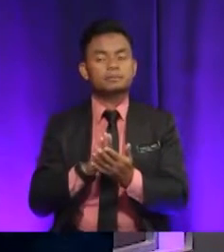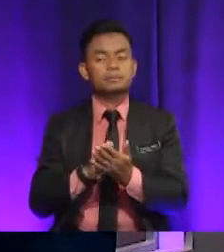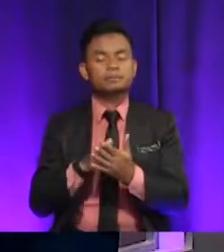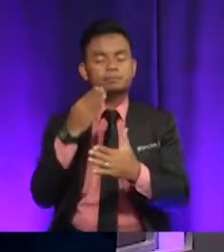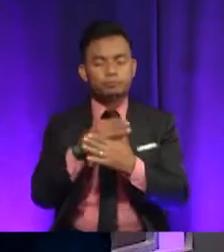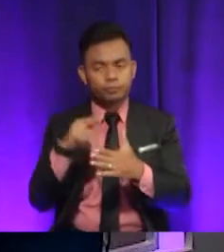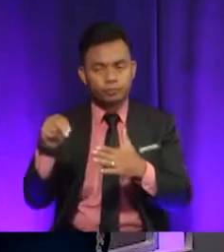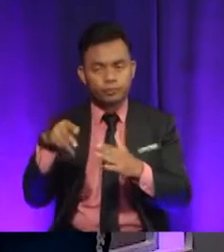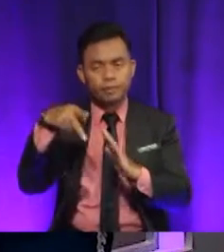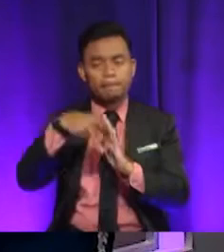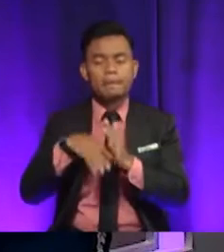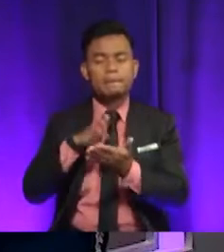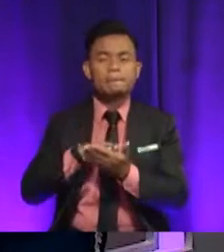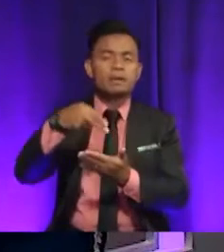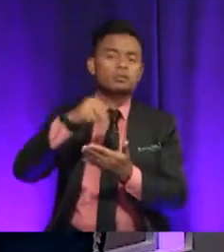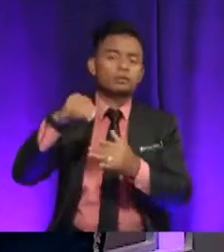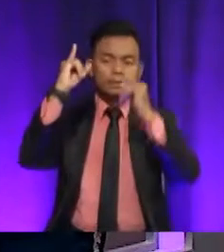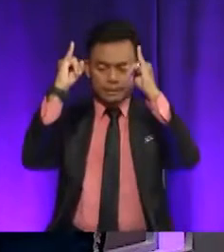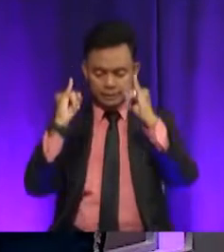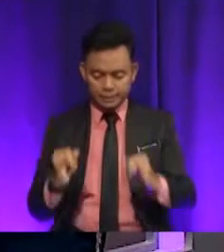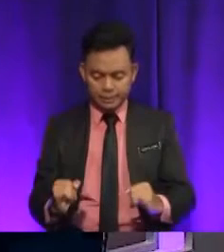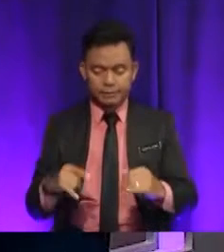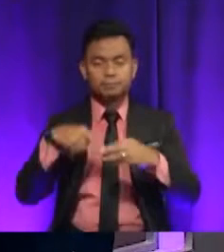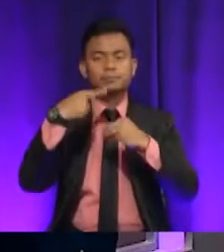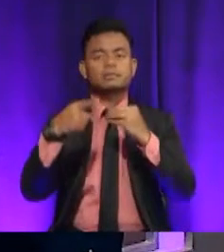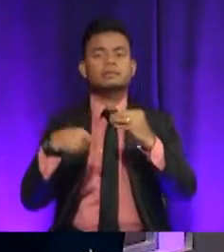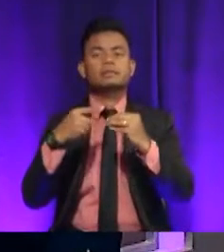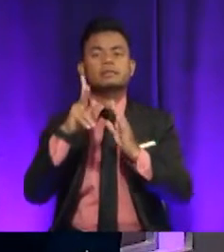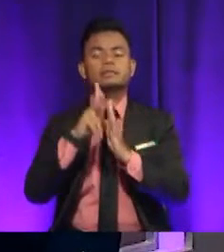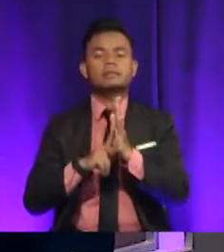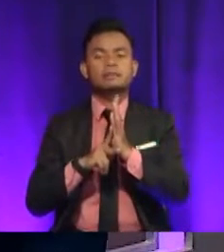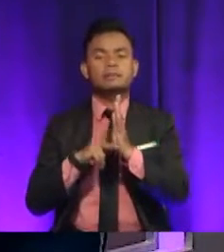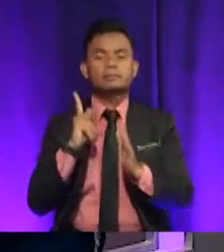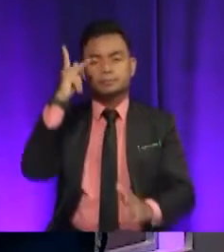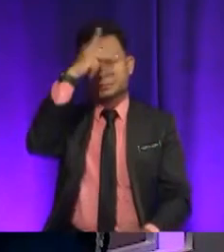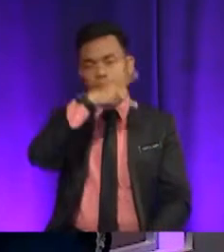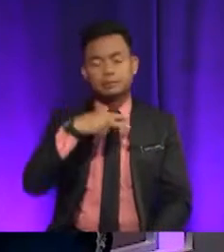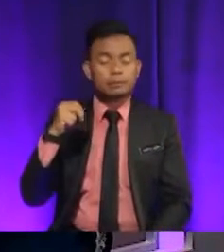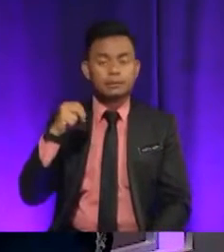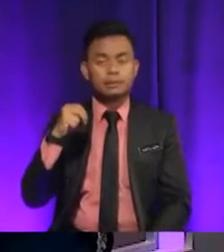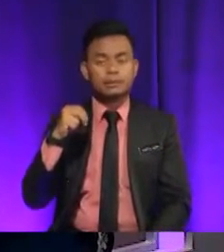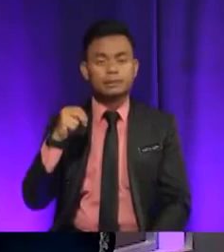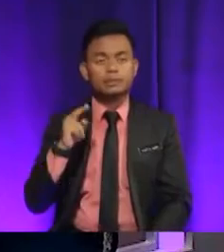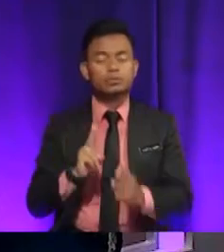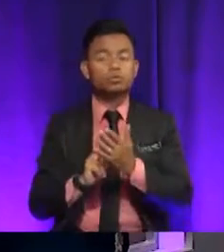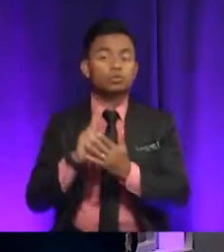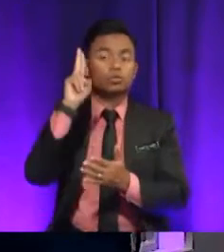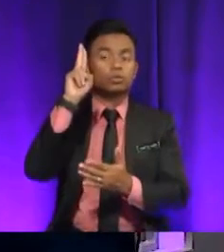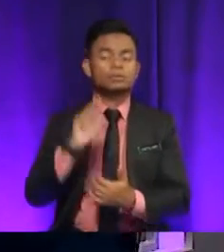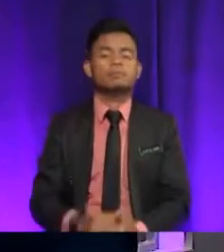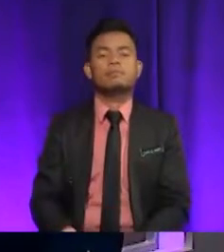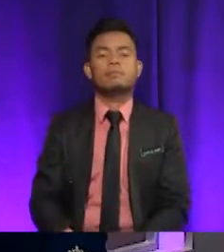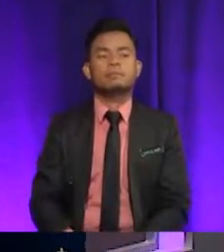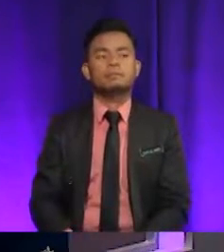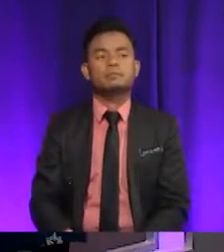insan Di situ ada tentang kepribadian unggul Oke kepribadian unggul watak disitu Jadi sebelum